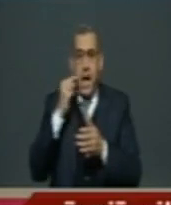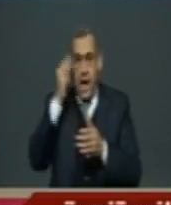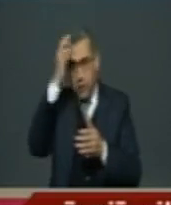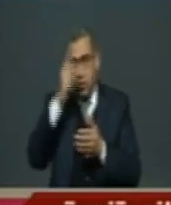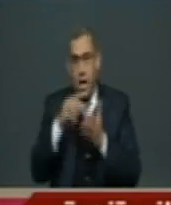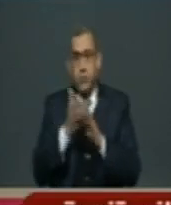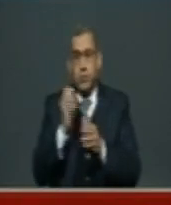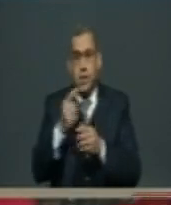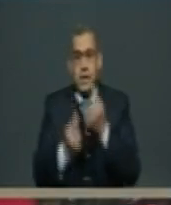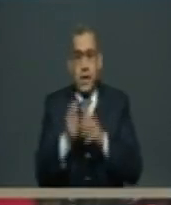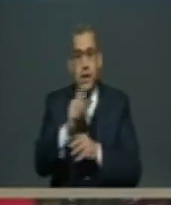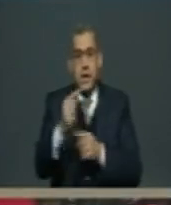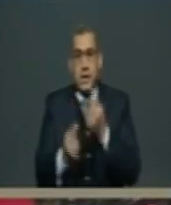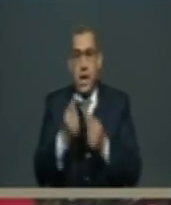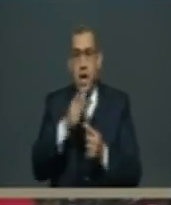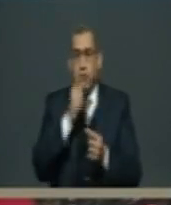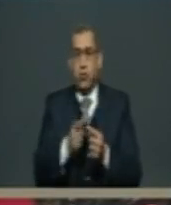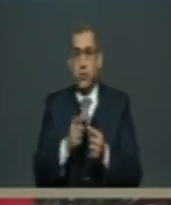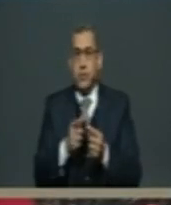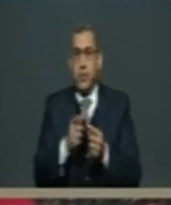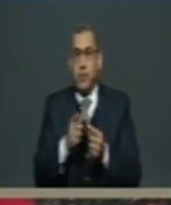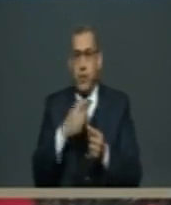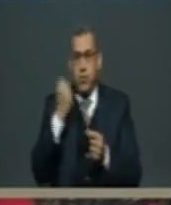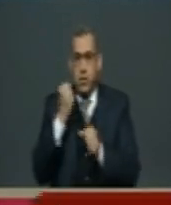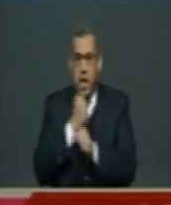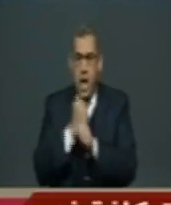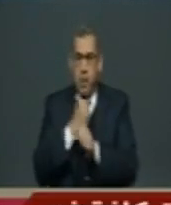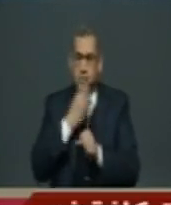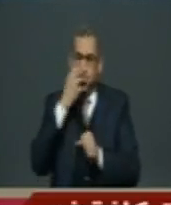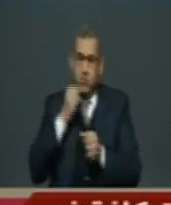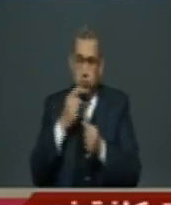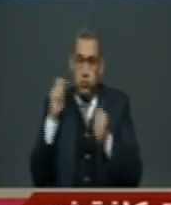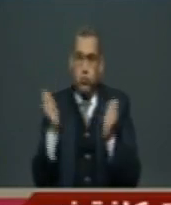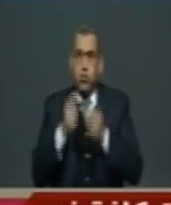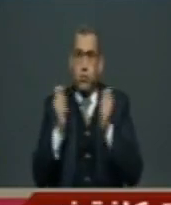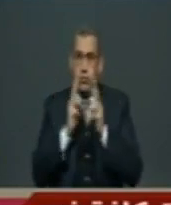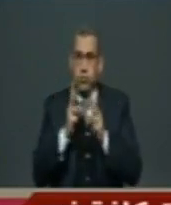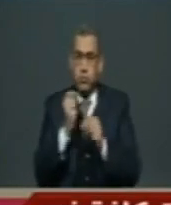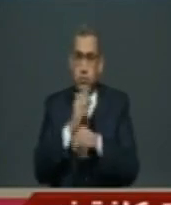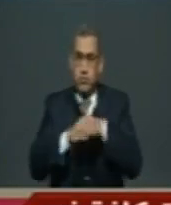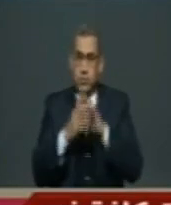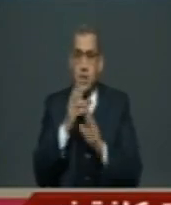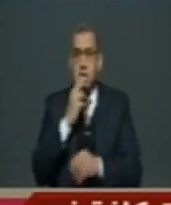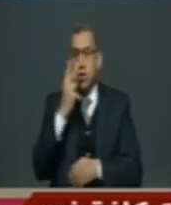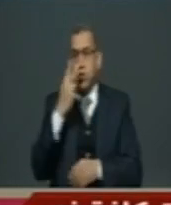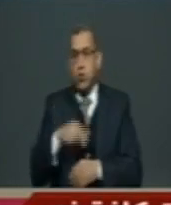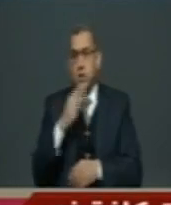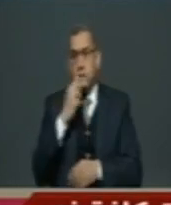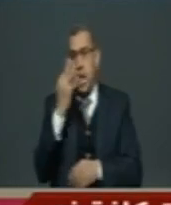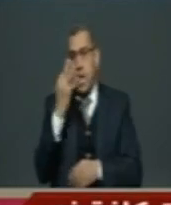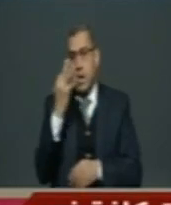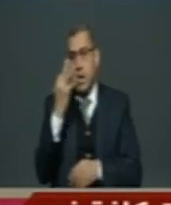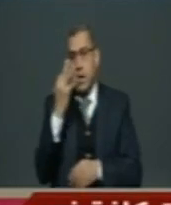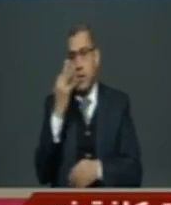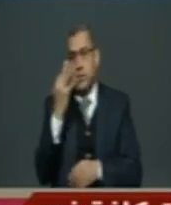في منتهى الضغط، ضغط العمل عشان يخلص، بنتكلم في ساعتين ونص ثلاثة. طب بيشغل كم